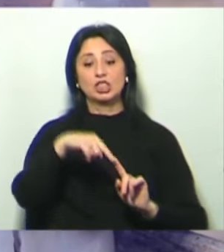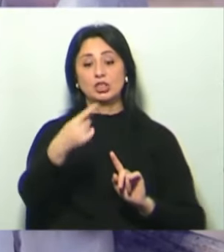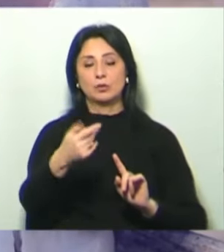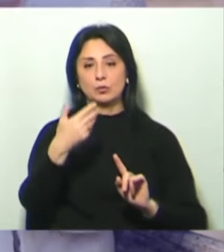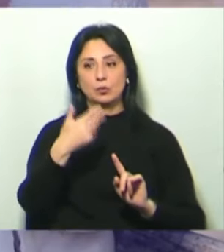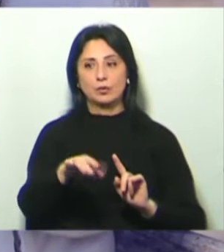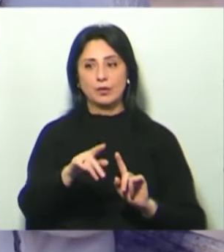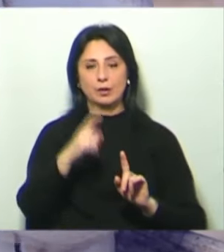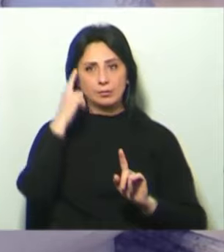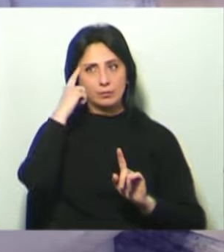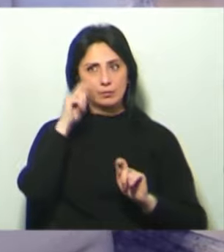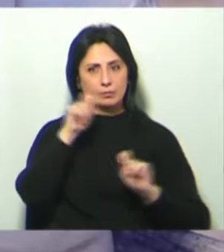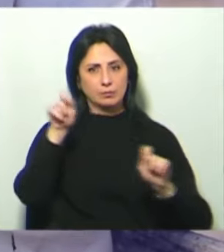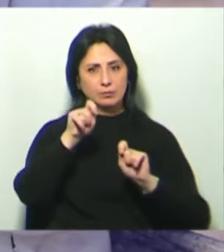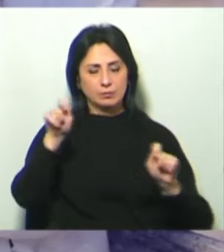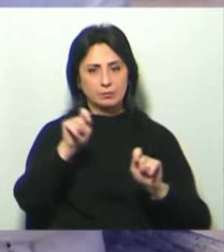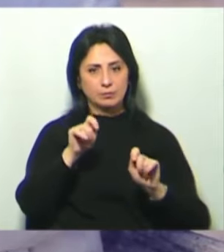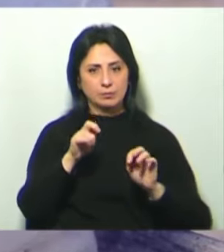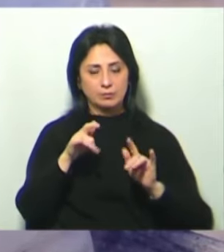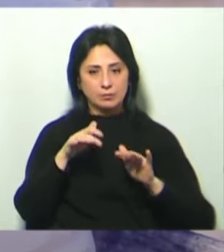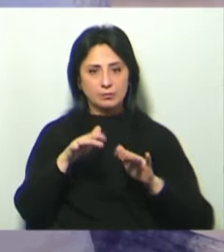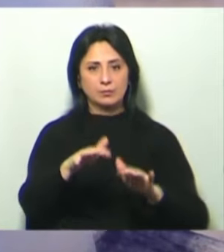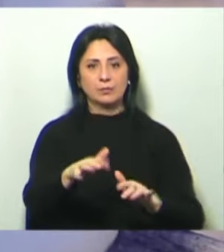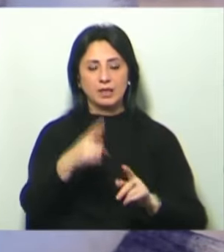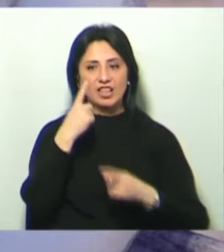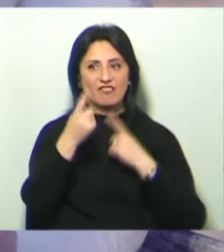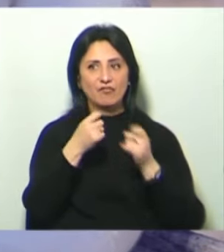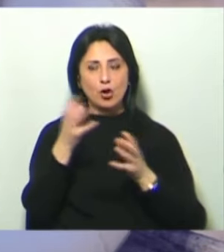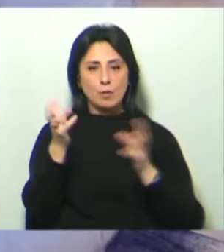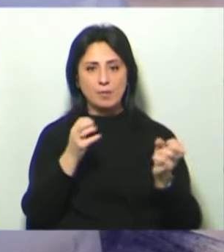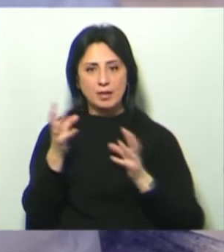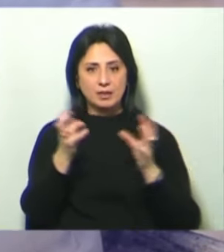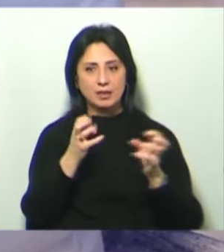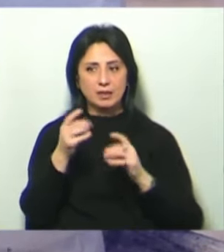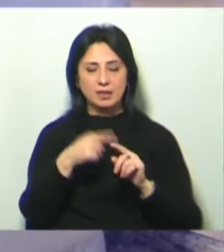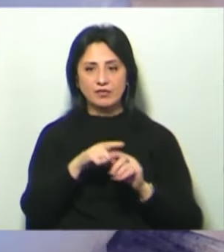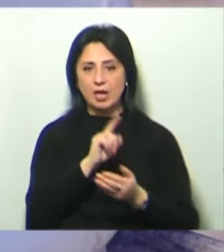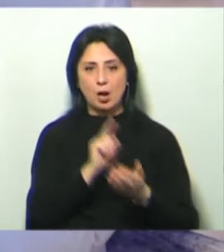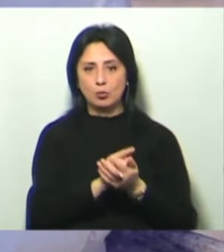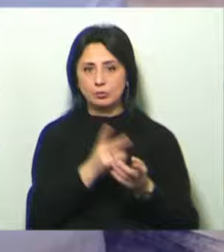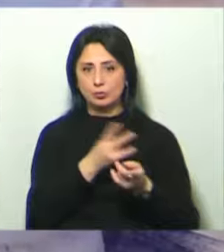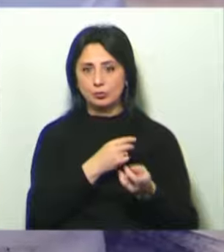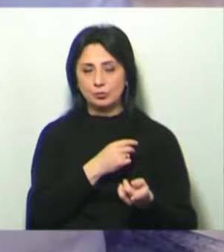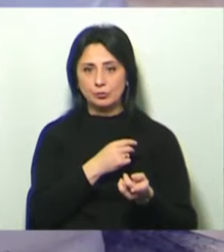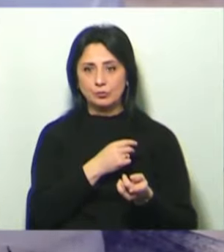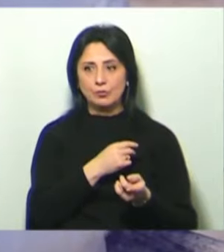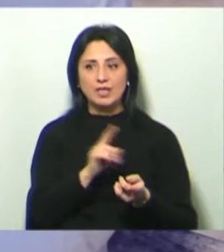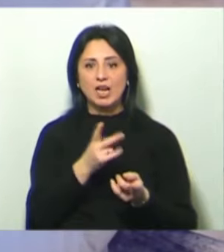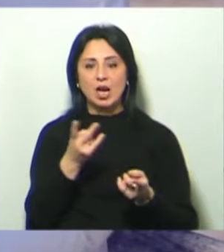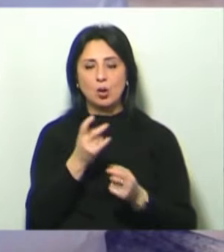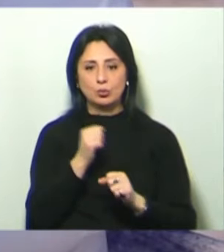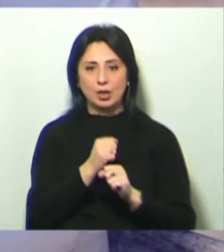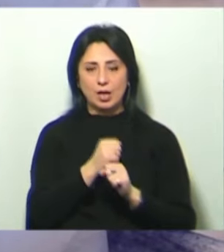უკვე გეხსნება, გონება იმ ინფორმაციის მისაღებად, რომელიც აუცილებელია, რა